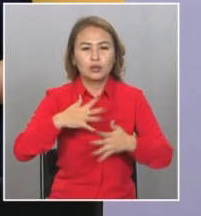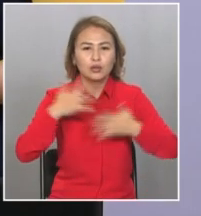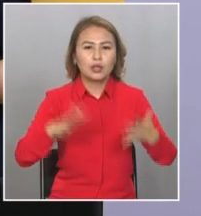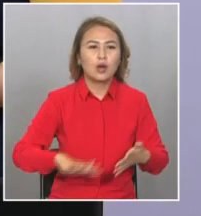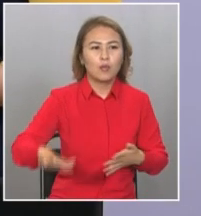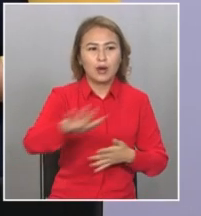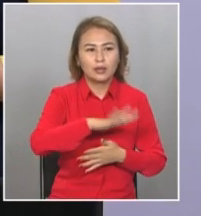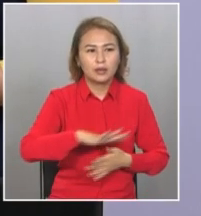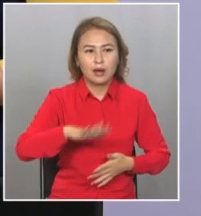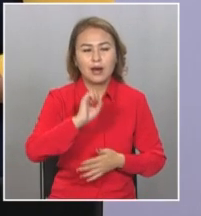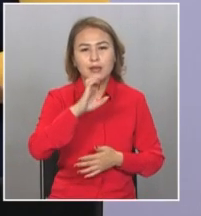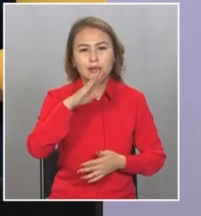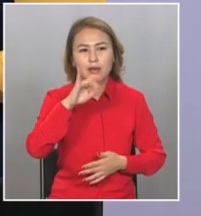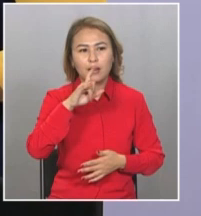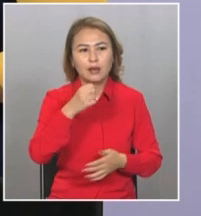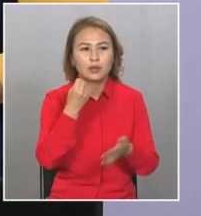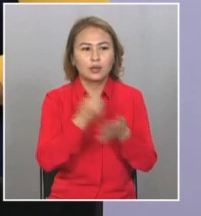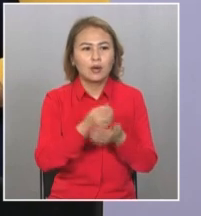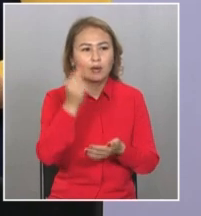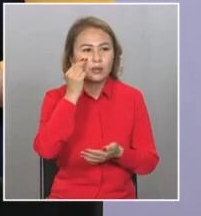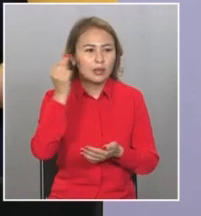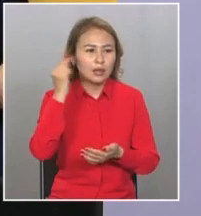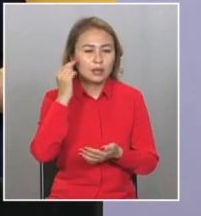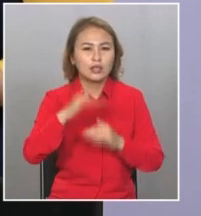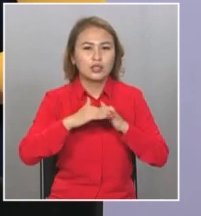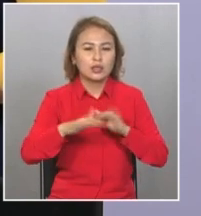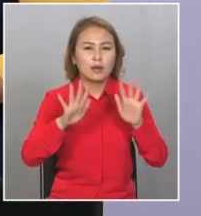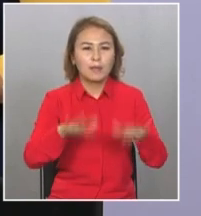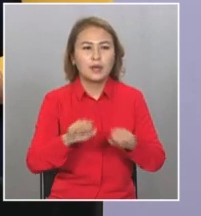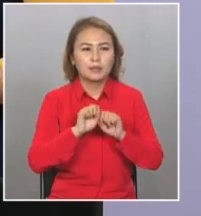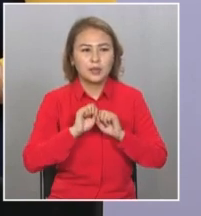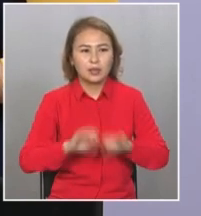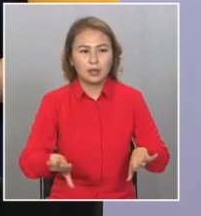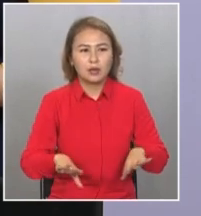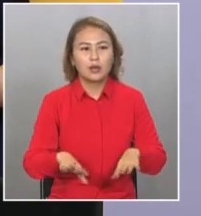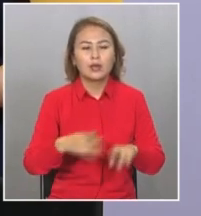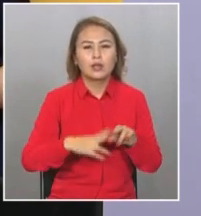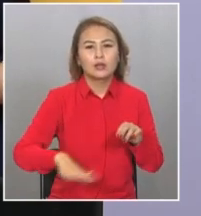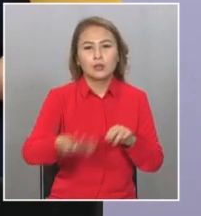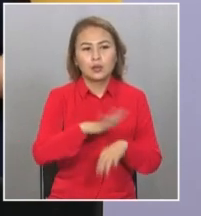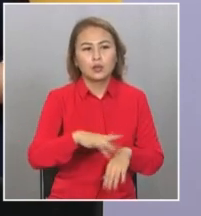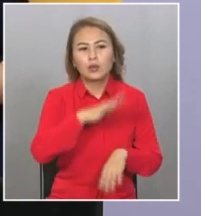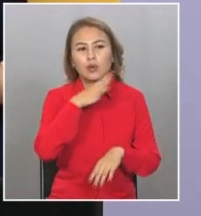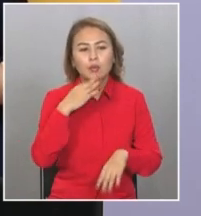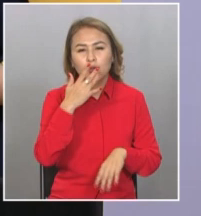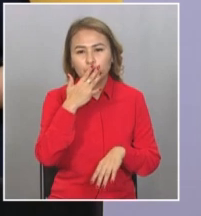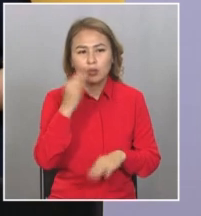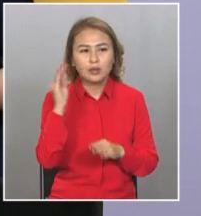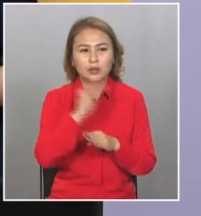аумақтағы, яғни Астраханьнан Қытайға дейінгі жерлерінің бытыраңқылығы, өлкенің көп